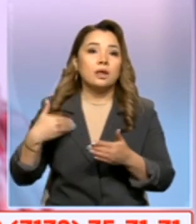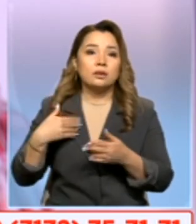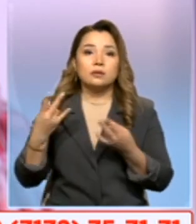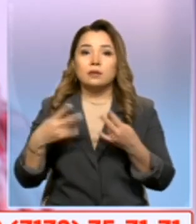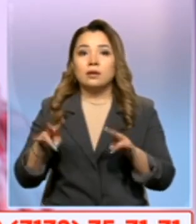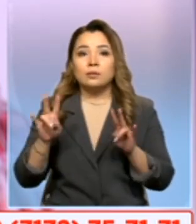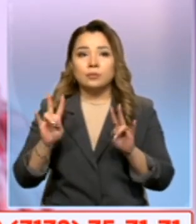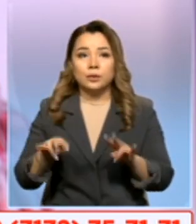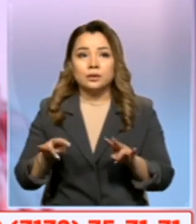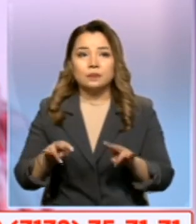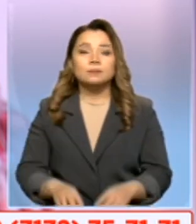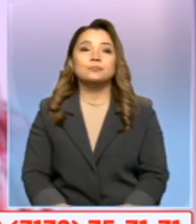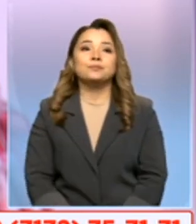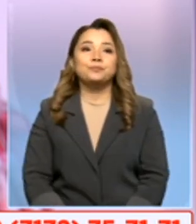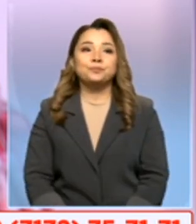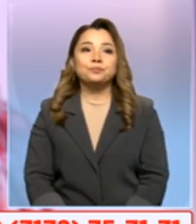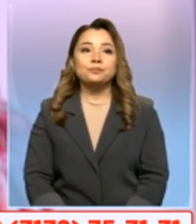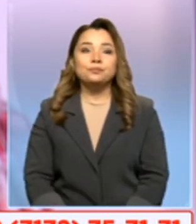керек болмайды.